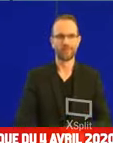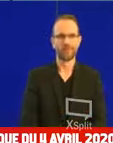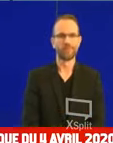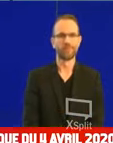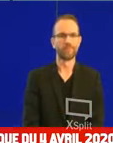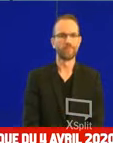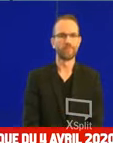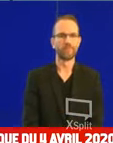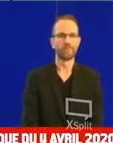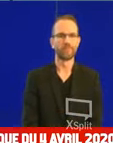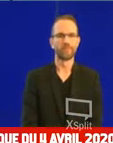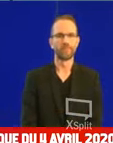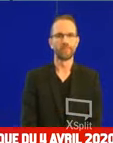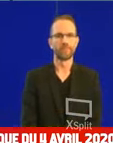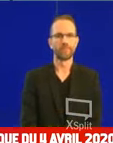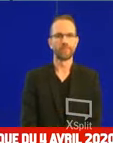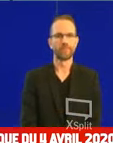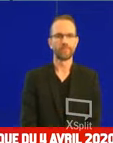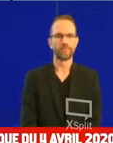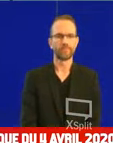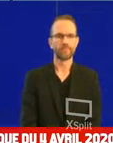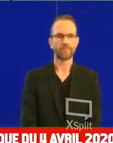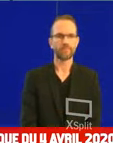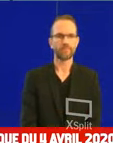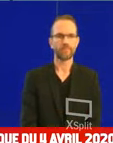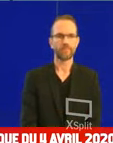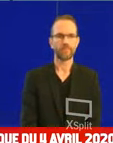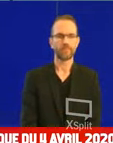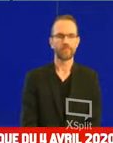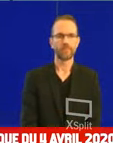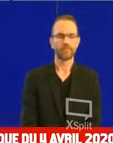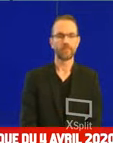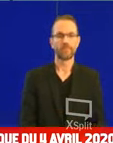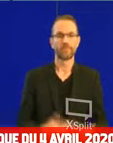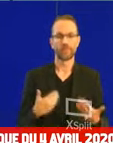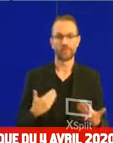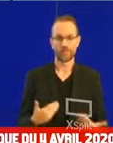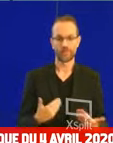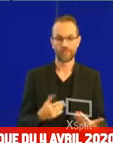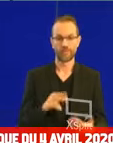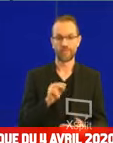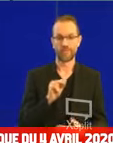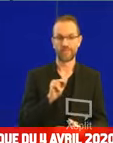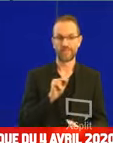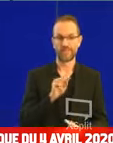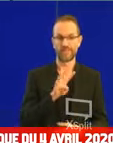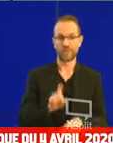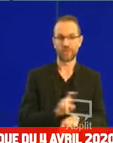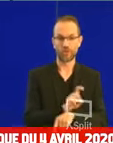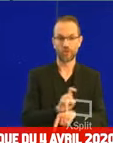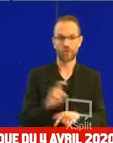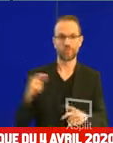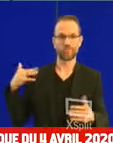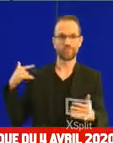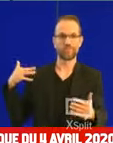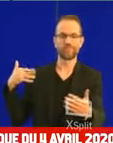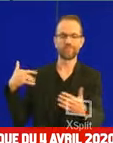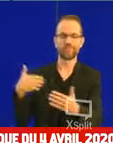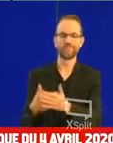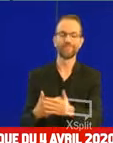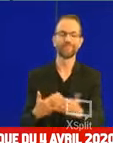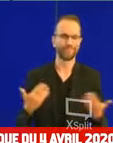au cours des 24 dernières heures nous nous avons également été informés du décès de 140 personnes